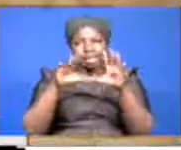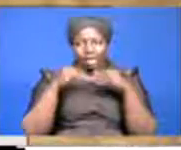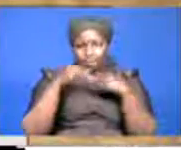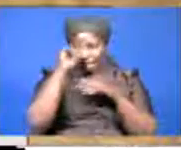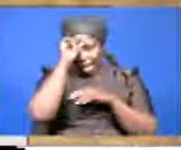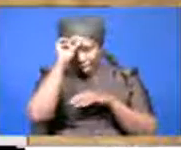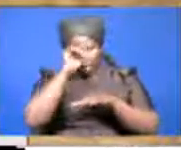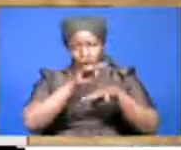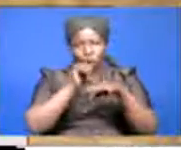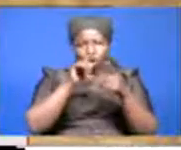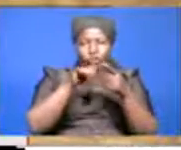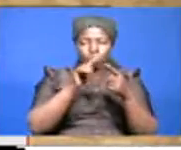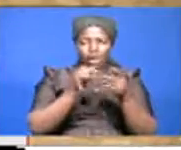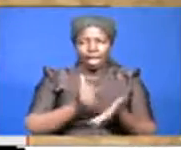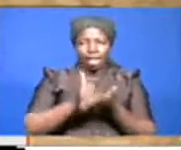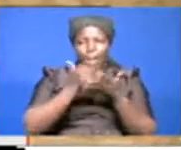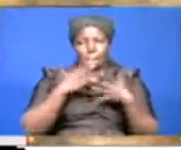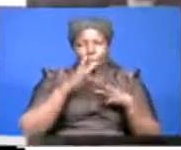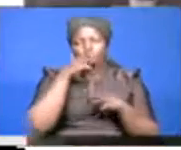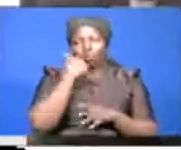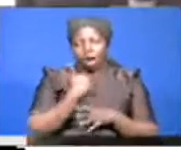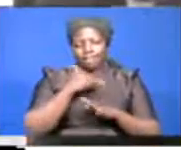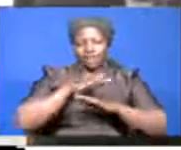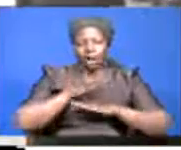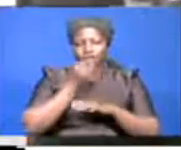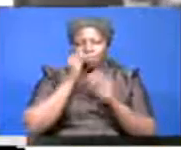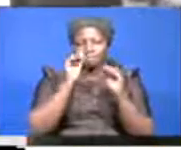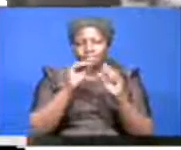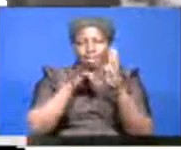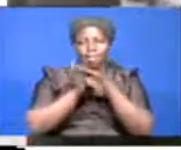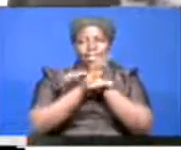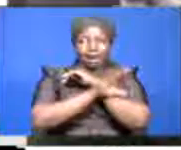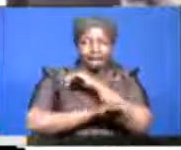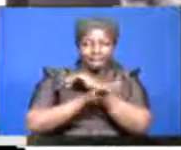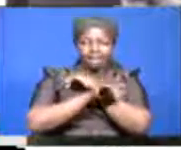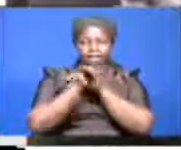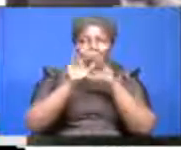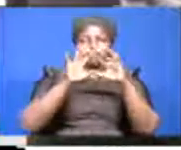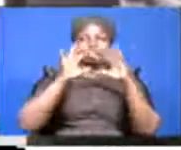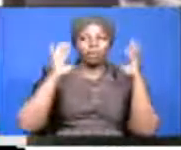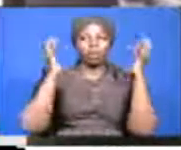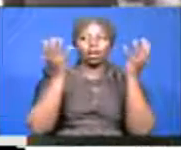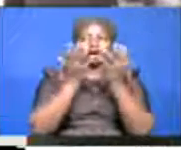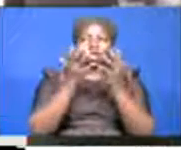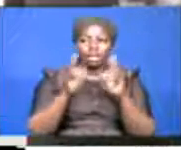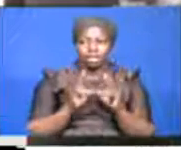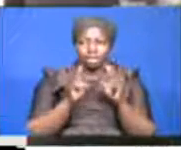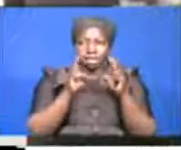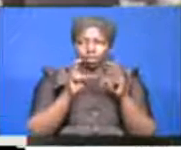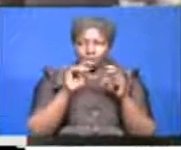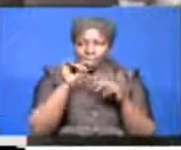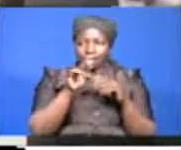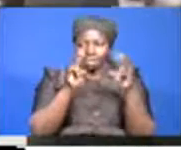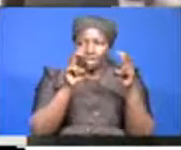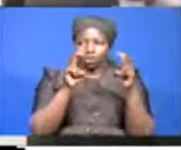wa kuwasaidia wale wanaokabiliwa na uhaba wa chakula nchini. It's a global issue. Na hii issue inatokana